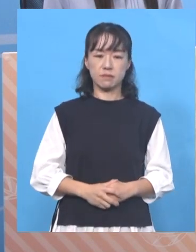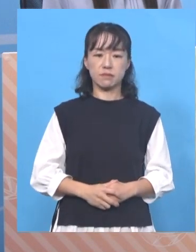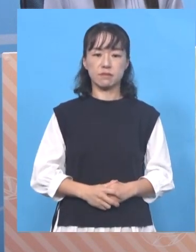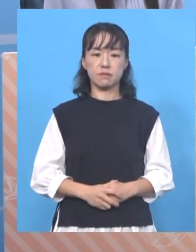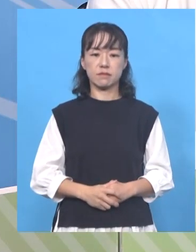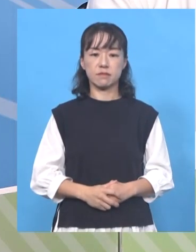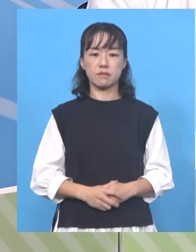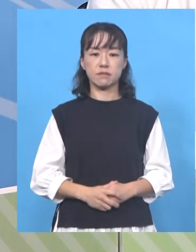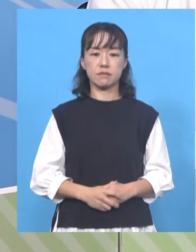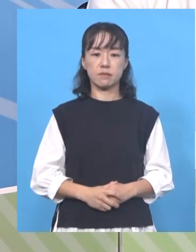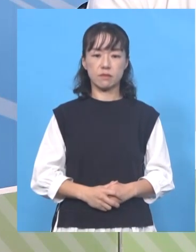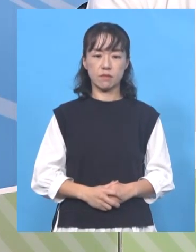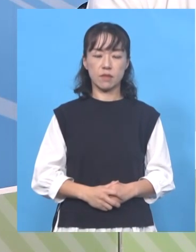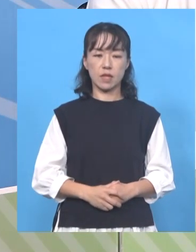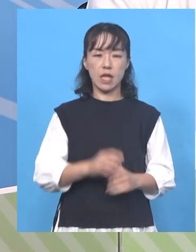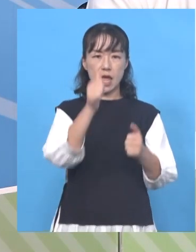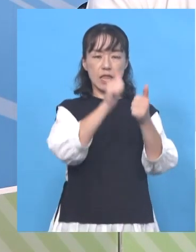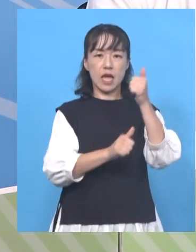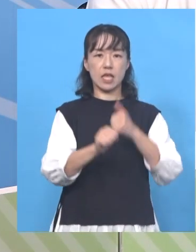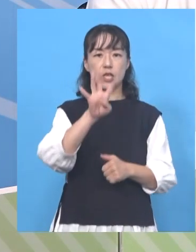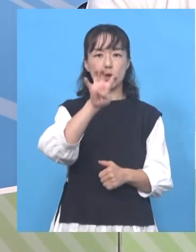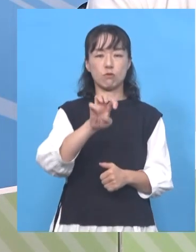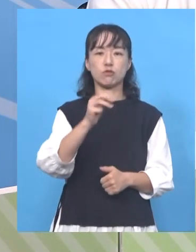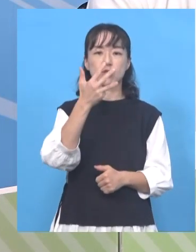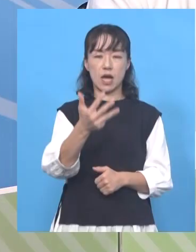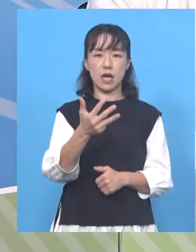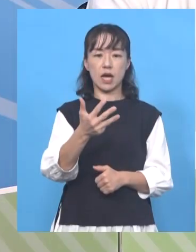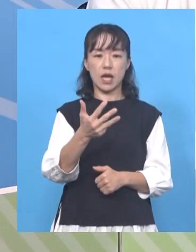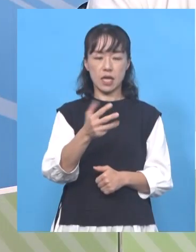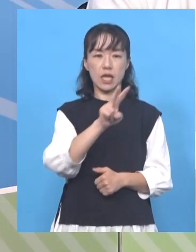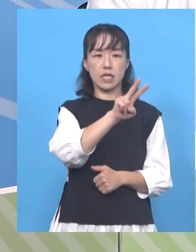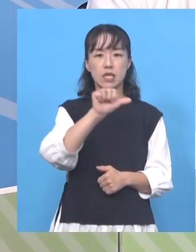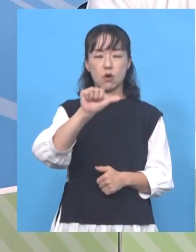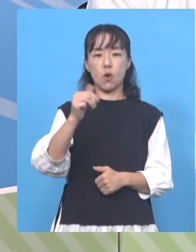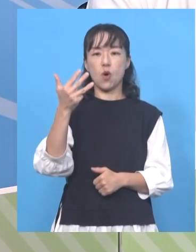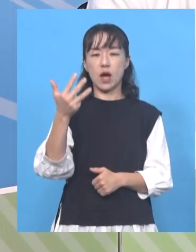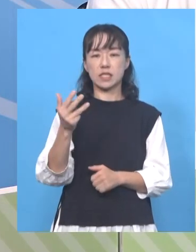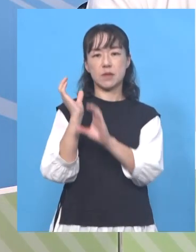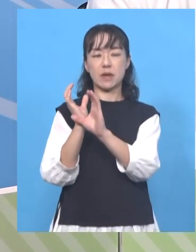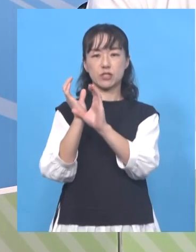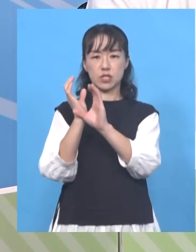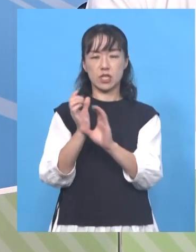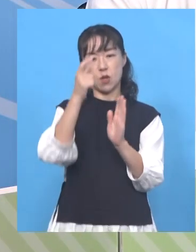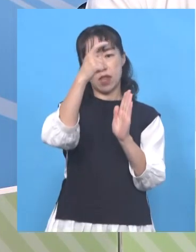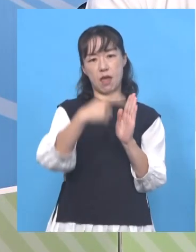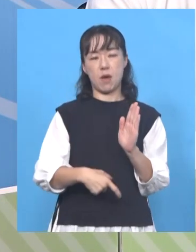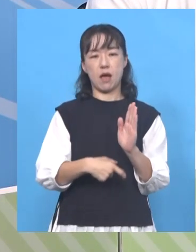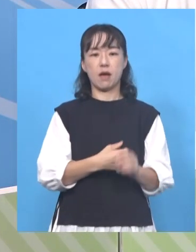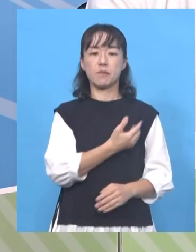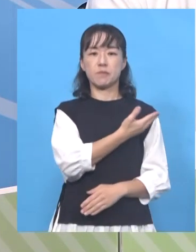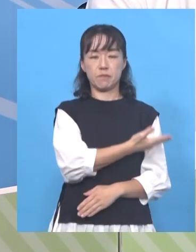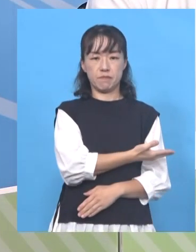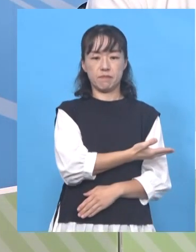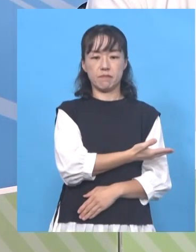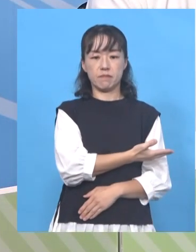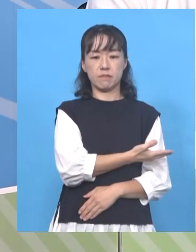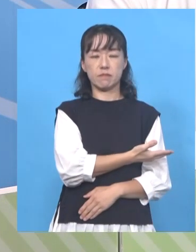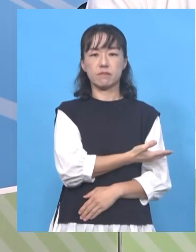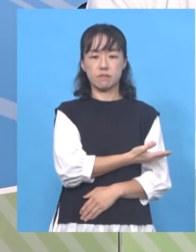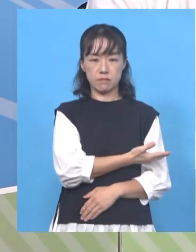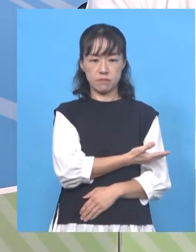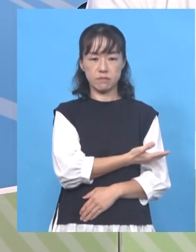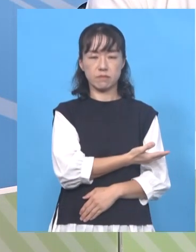はい、第48回にごはち祭りは、招待状東近江の魅力を再発見する旅